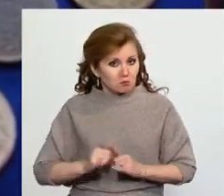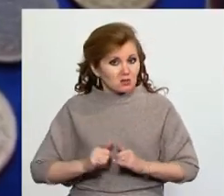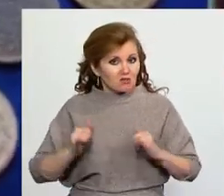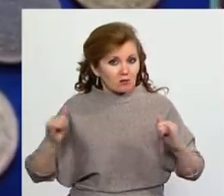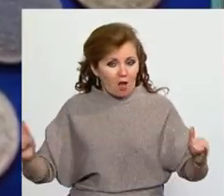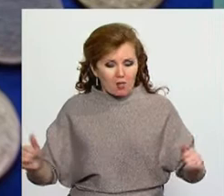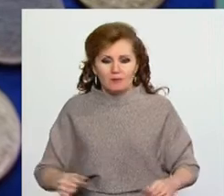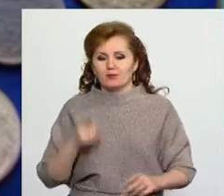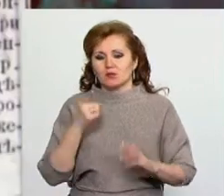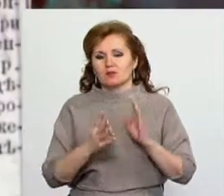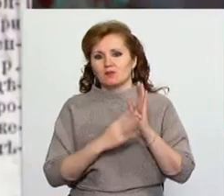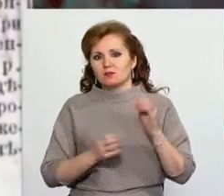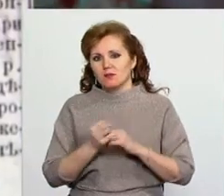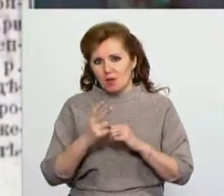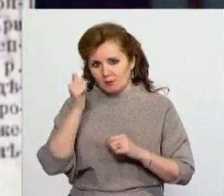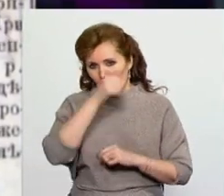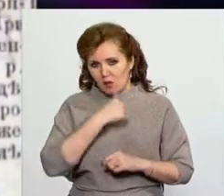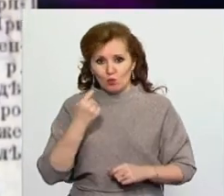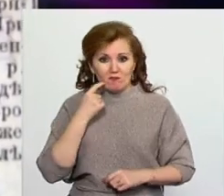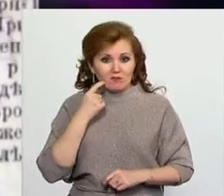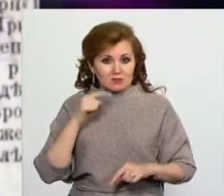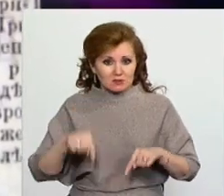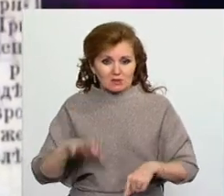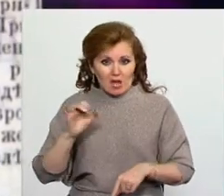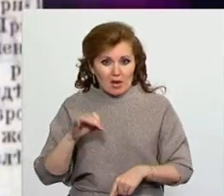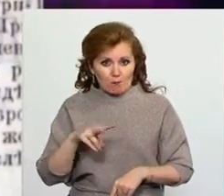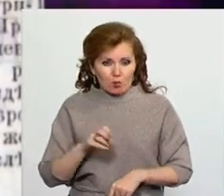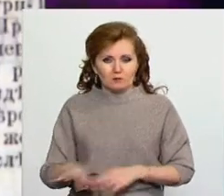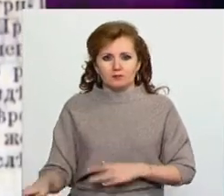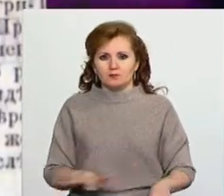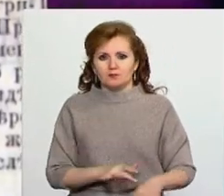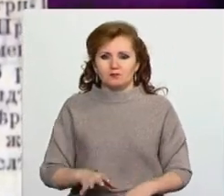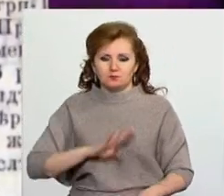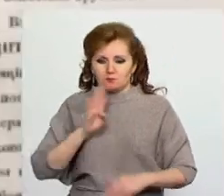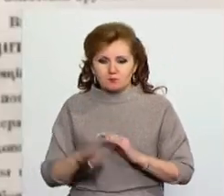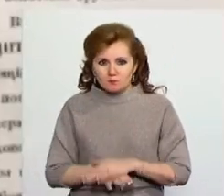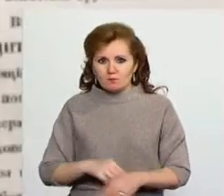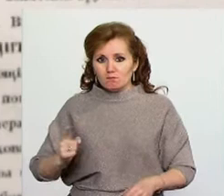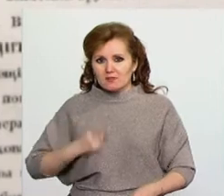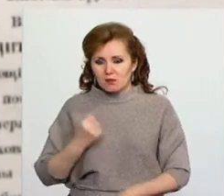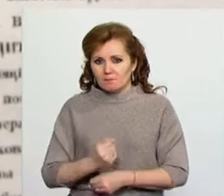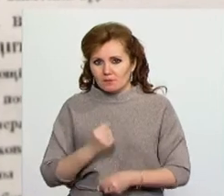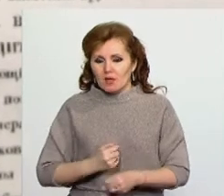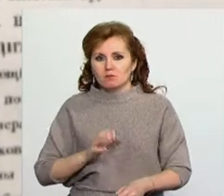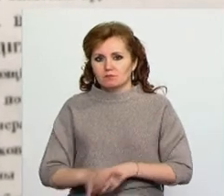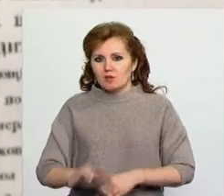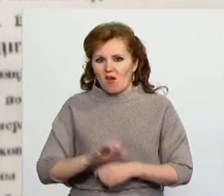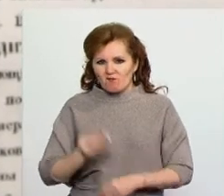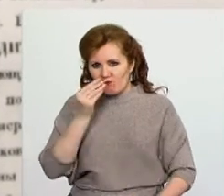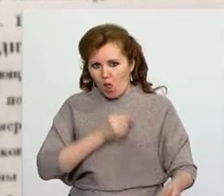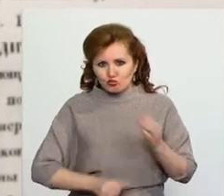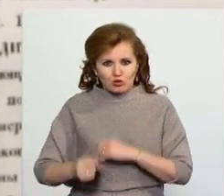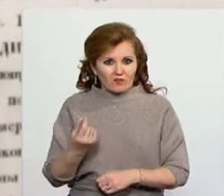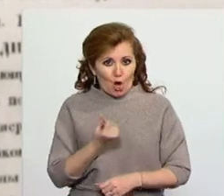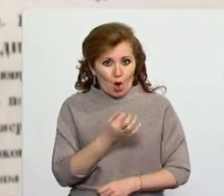В 1913 году в Сарапуле действовала целая подпольная мастерская по производству фальшивых рублей. Ах, как ее